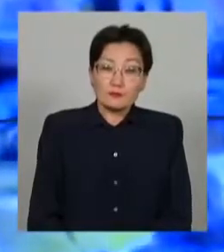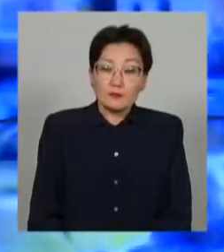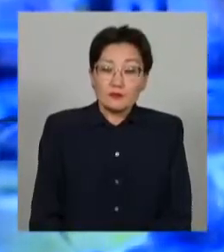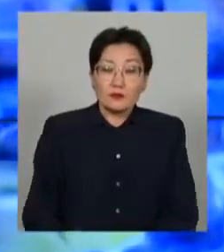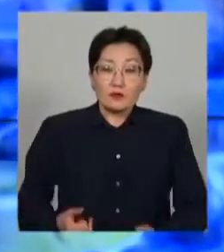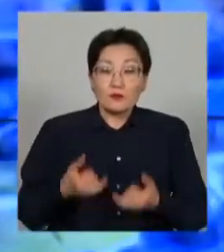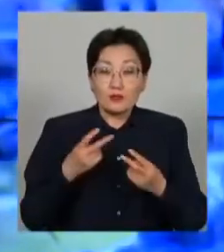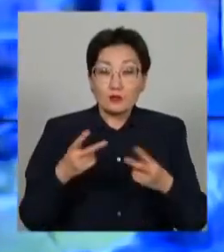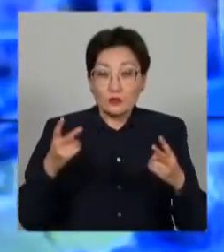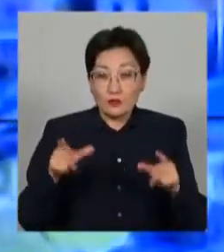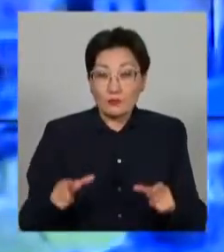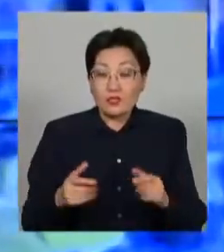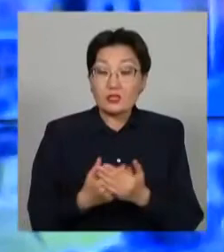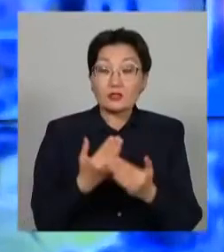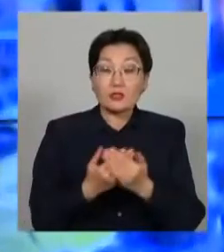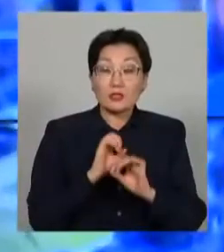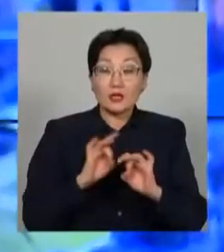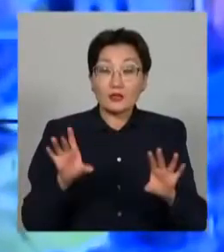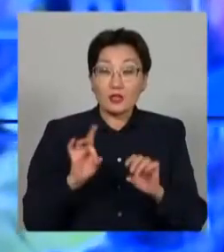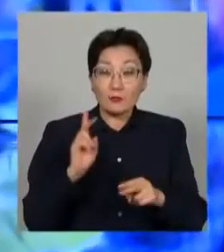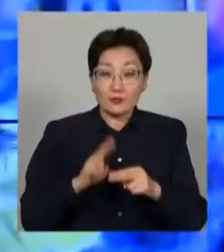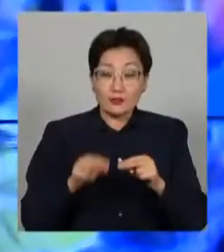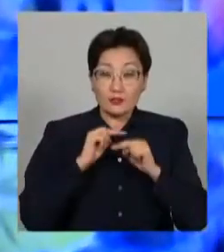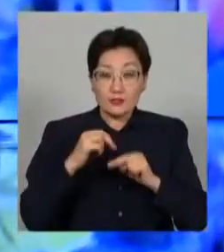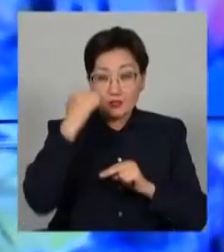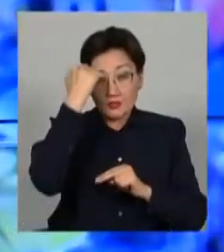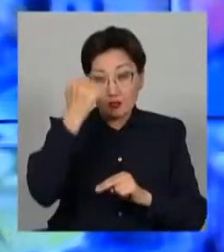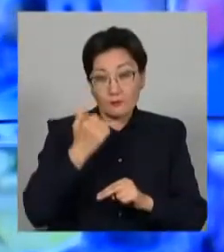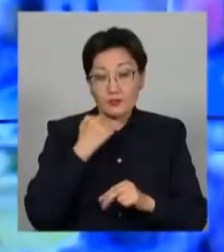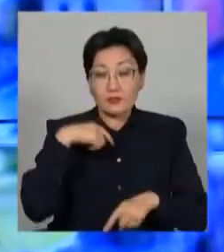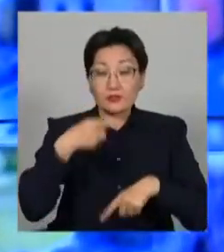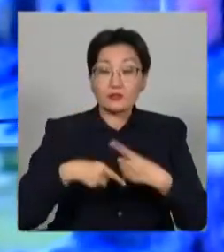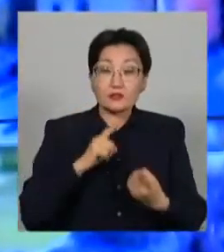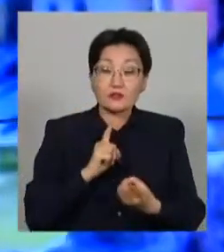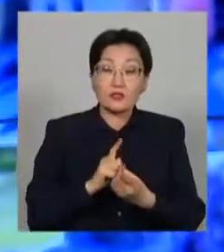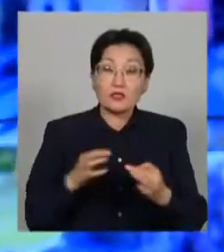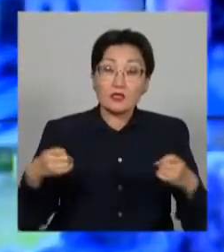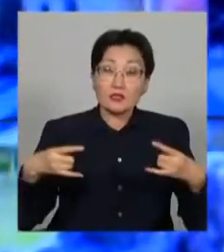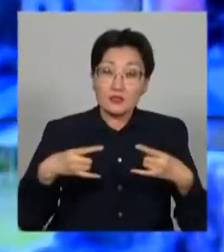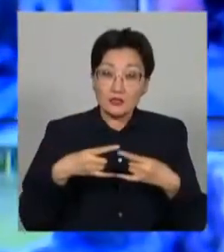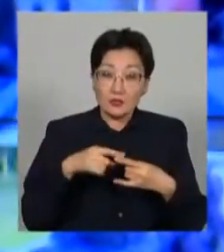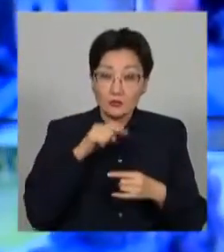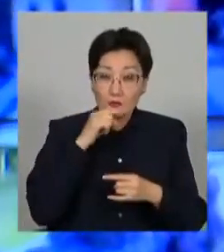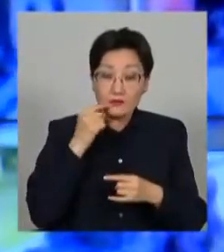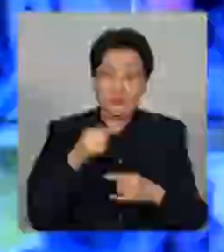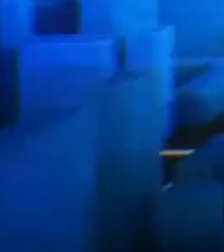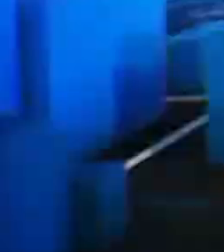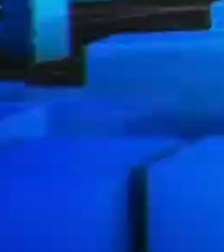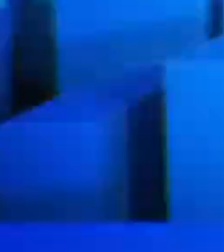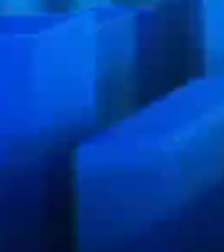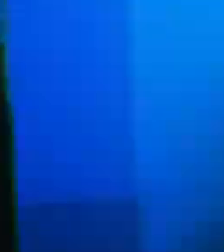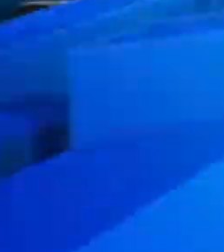Құрметті көрермен, бүгінге келіп түскен ақпарат легі осындай болды. Мен өздеріңізбен қоштасамын. Аман сау болыңыздар. Қайраттарыңыз қажымасын.